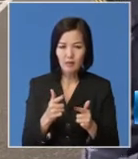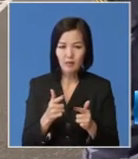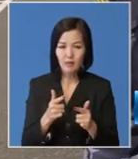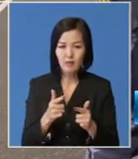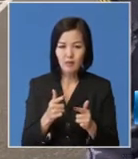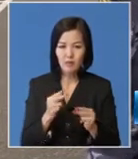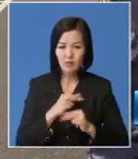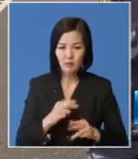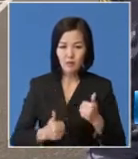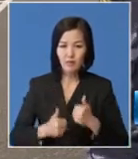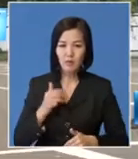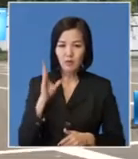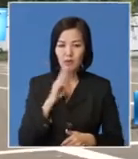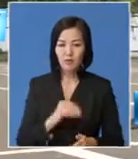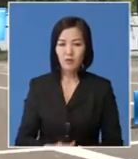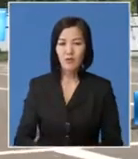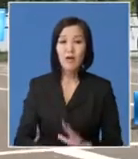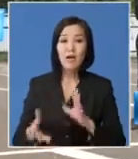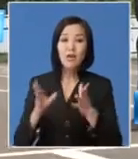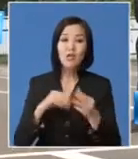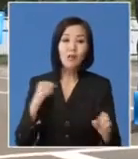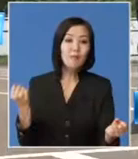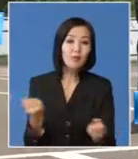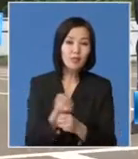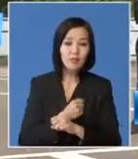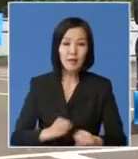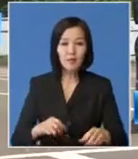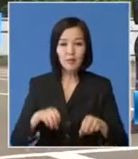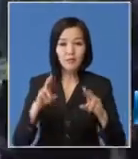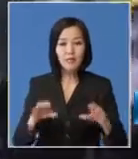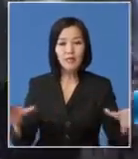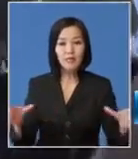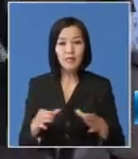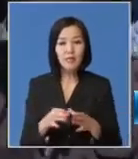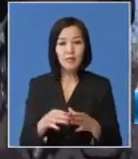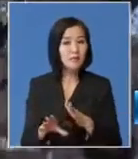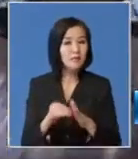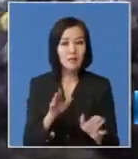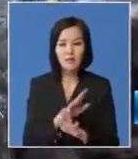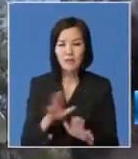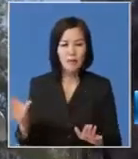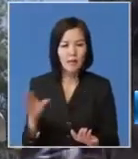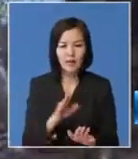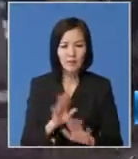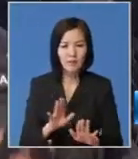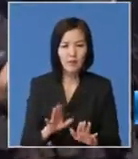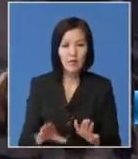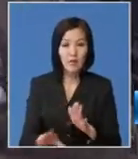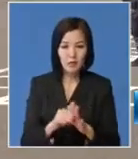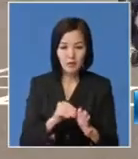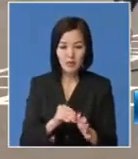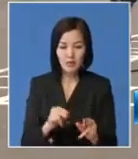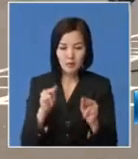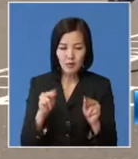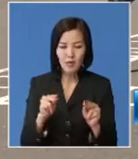жұмыс істеп жүргенімді мақтаныштым. Жалпы жылдам қимылдайтын арнайы жасақ қатарына екінің бірі алына бермейді. Мұнда тек сайдың тасындай іріктелген нағыз